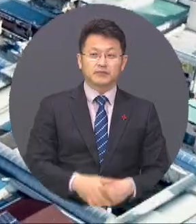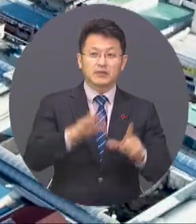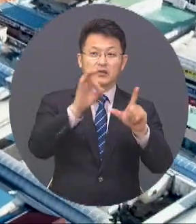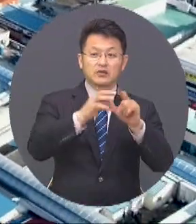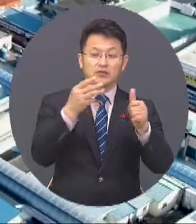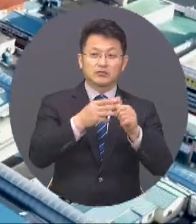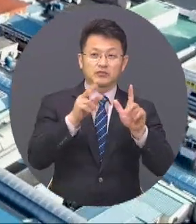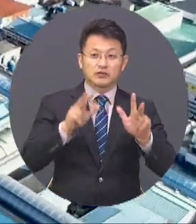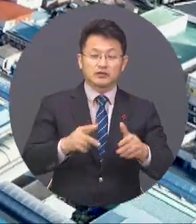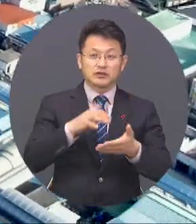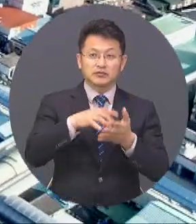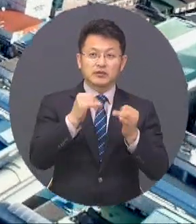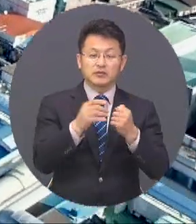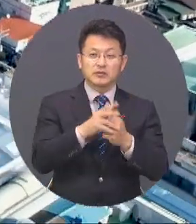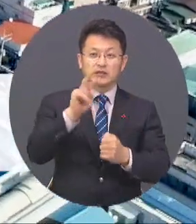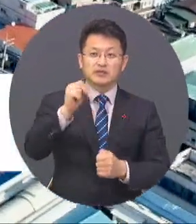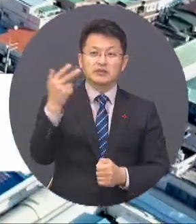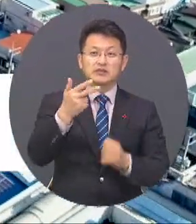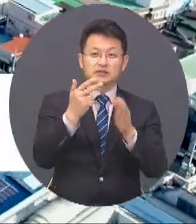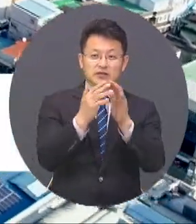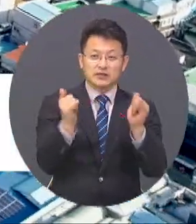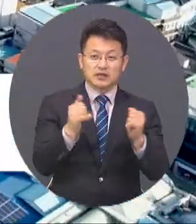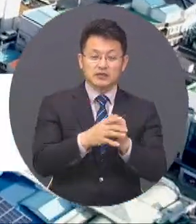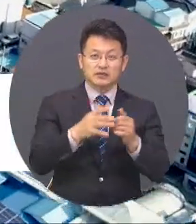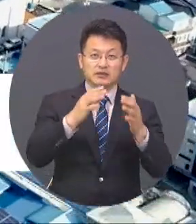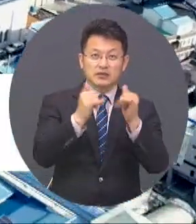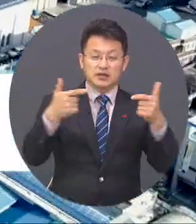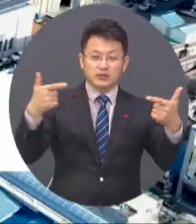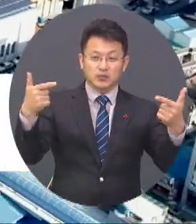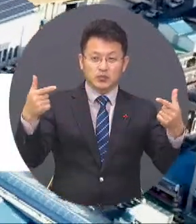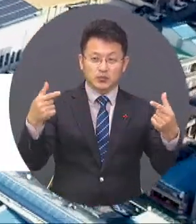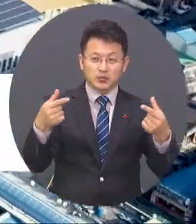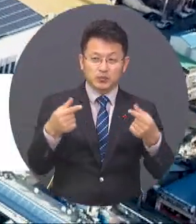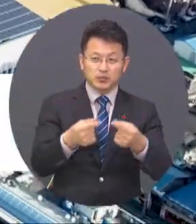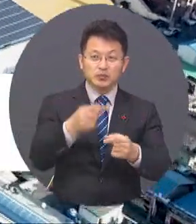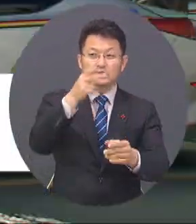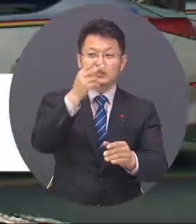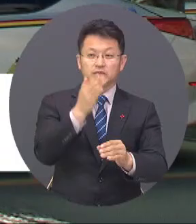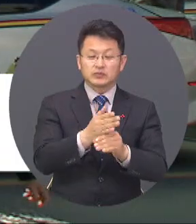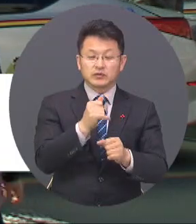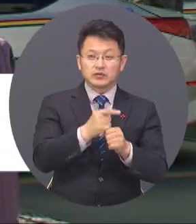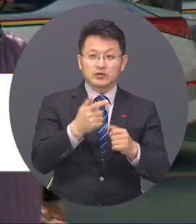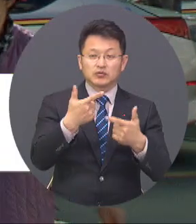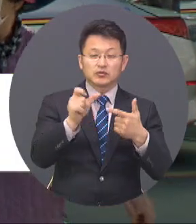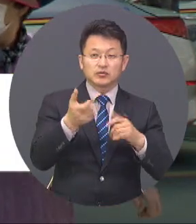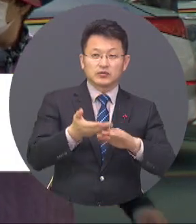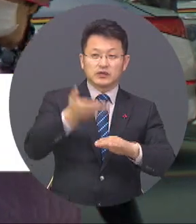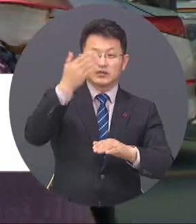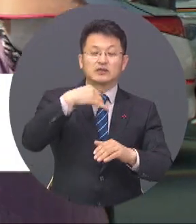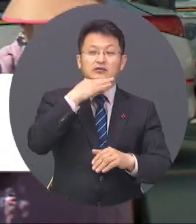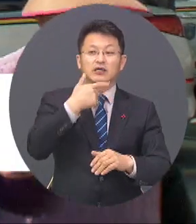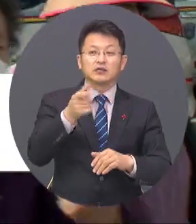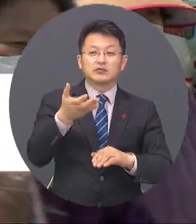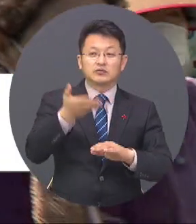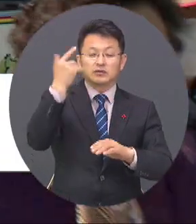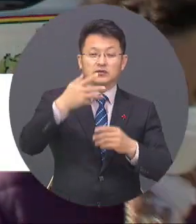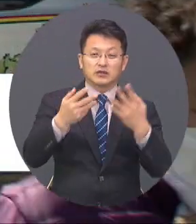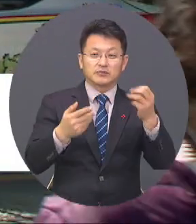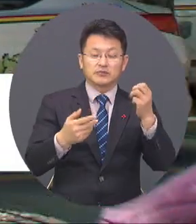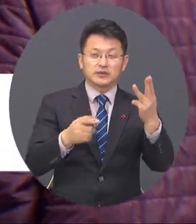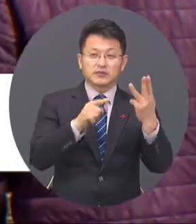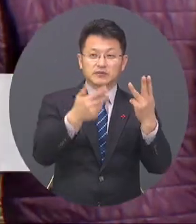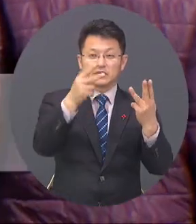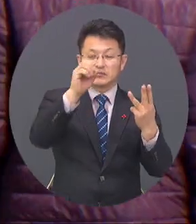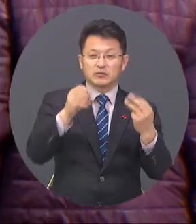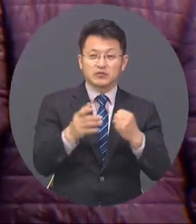의료 우울해 현재 인구는 2만 7천여 명 인구가 계속 주는 것도 문제지만 65세 이상이 33.7% 에